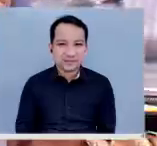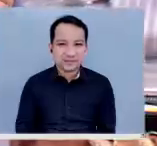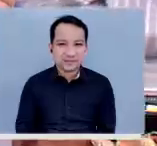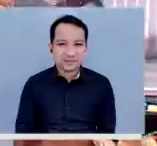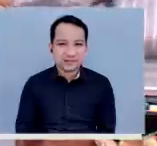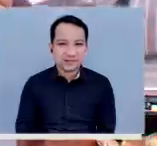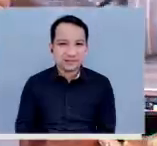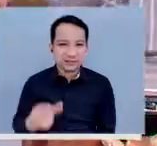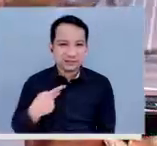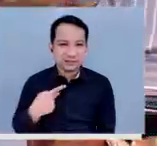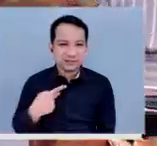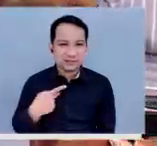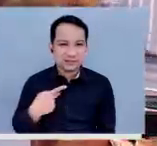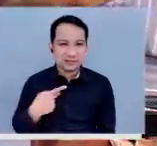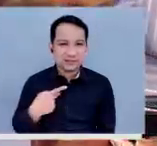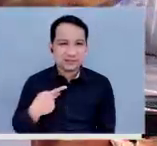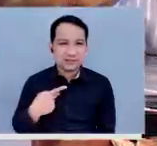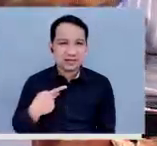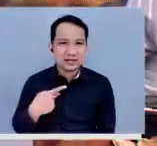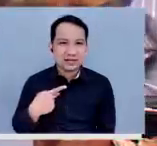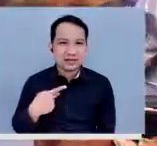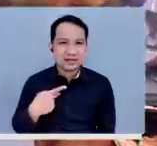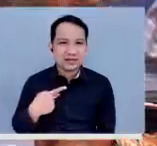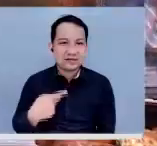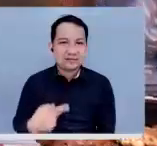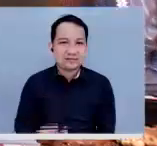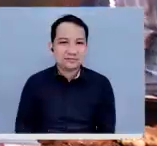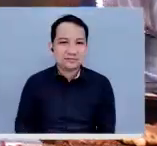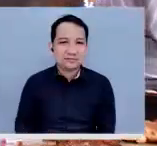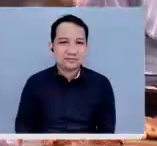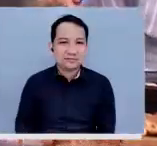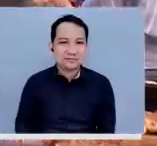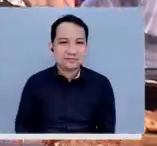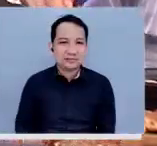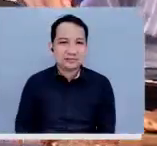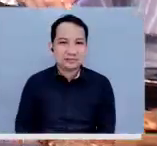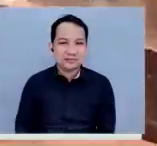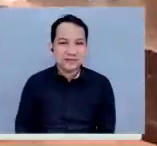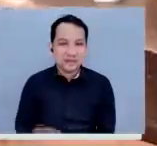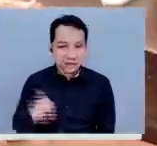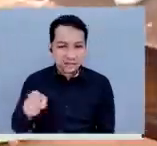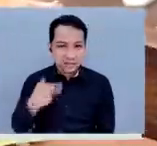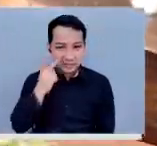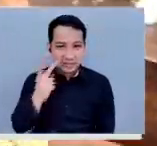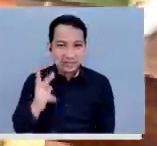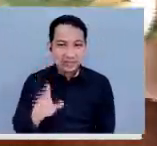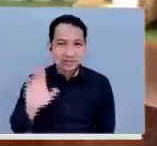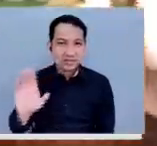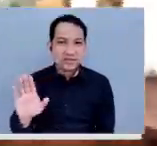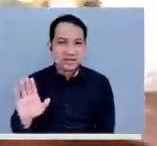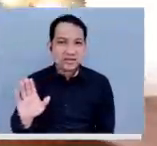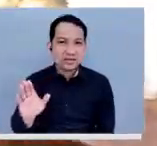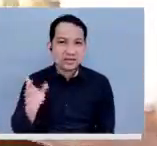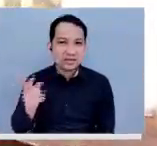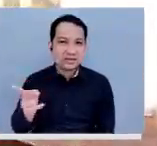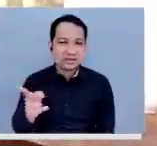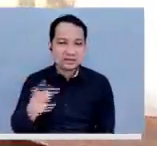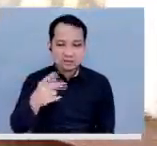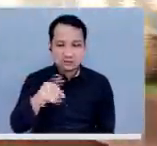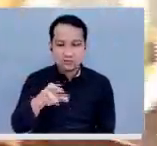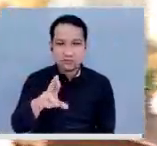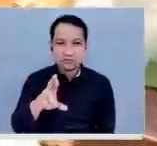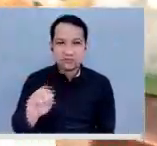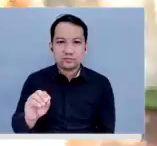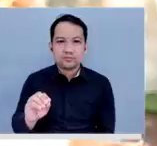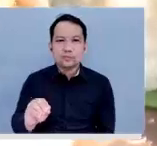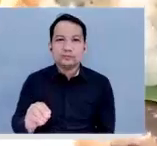siksik yung kan. Yes po. Sushi sig. Manong sushi. Ito po, ano po ito, manong sushi? Ito po yung gyuron. Gyuron. So